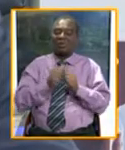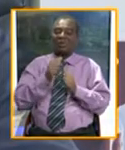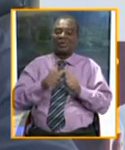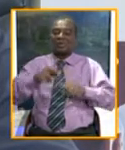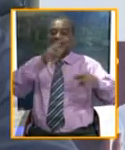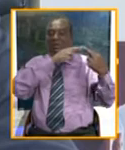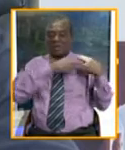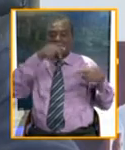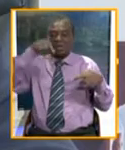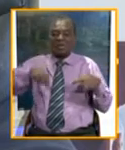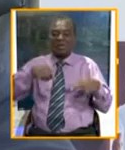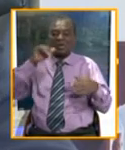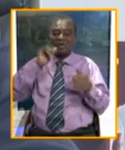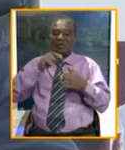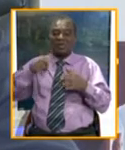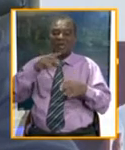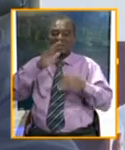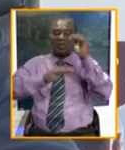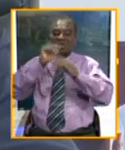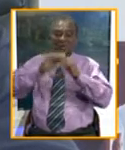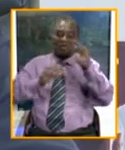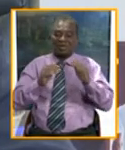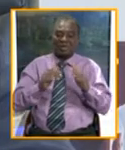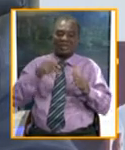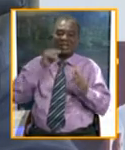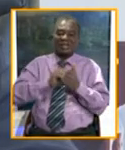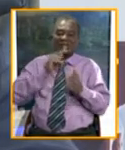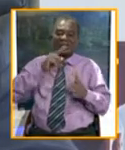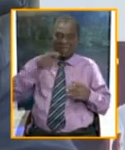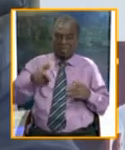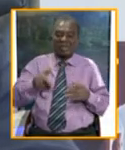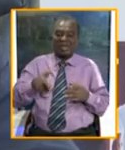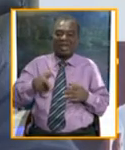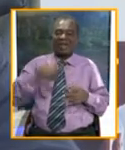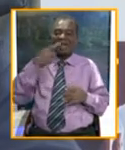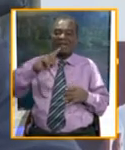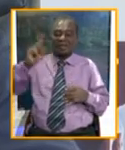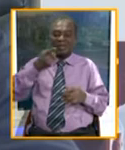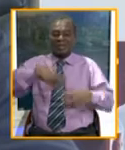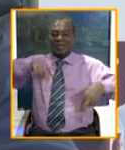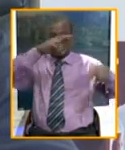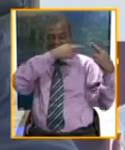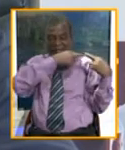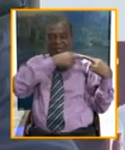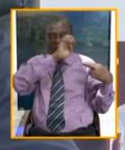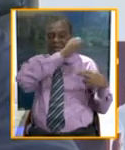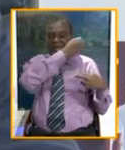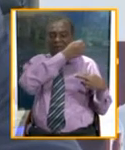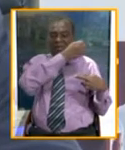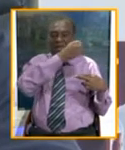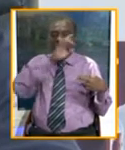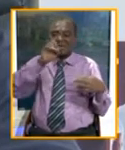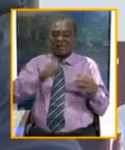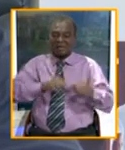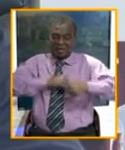appelons dans notre jargon le maître d'ouvrage. C'est lui qui a la première responsabilité de